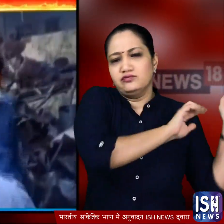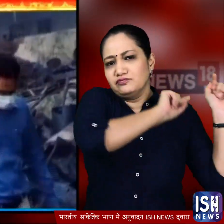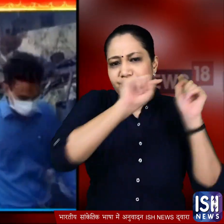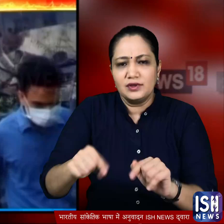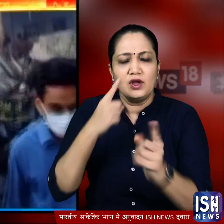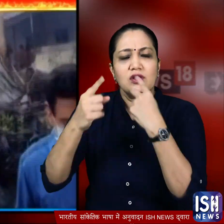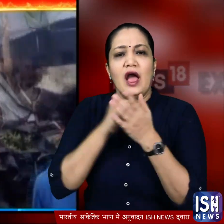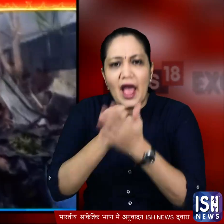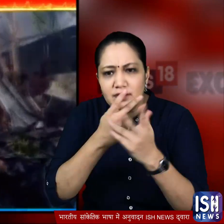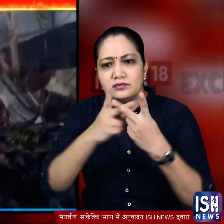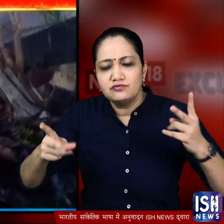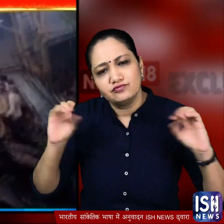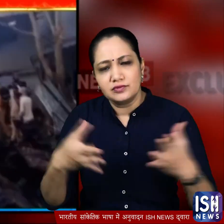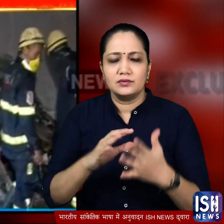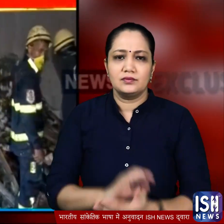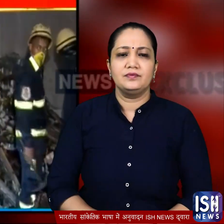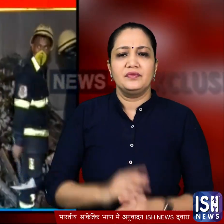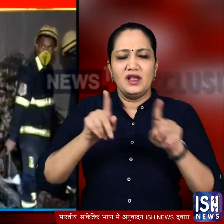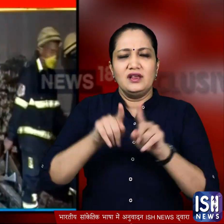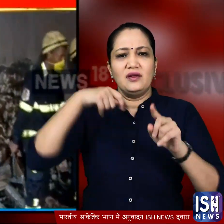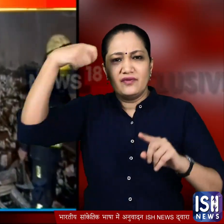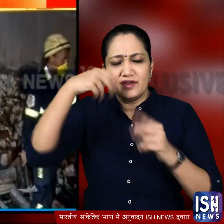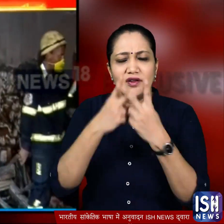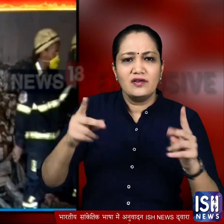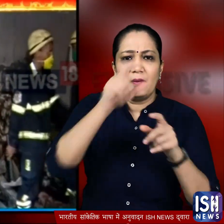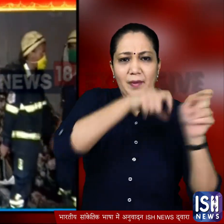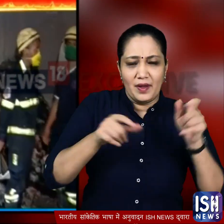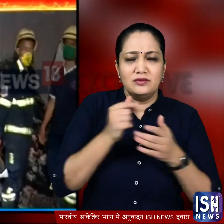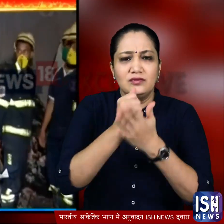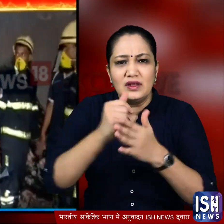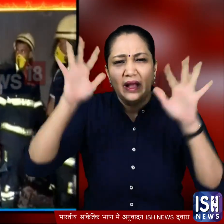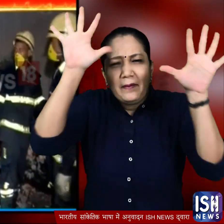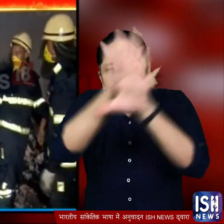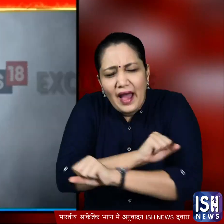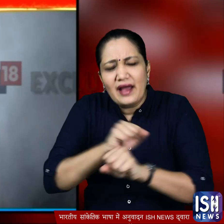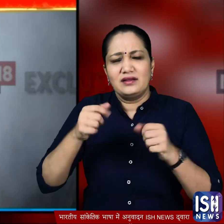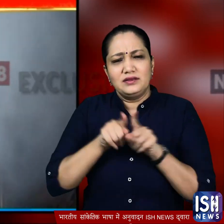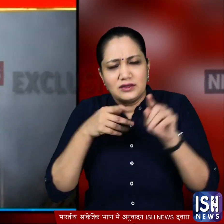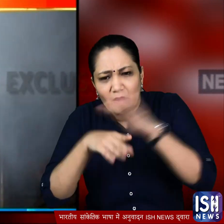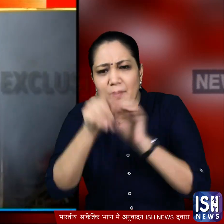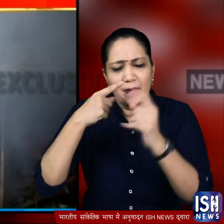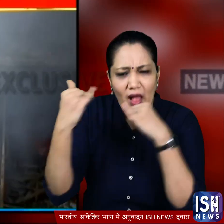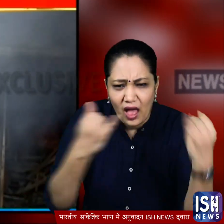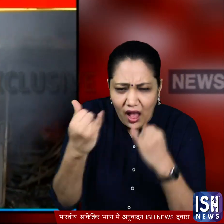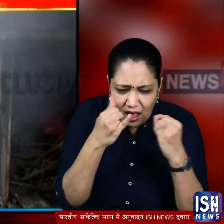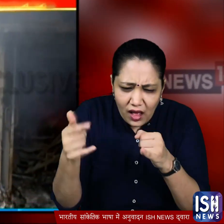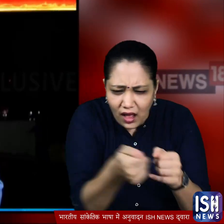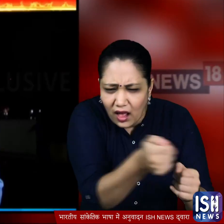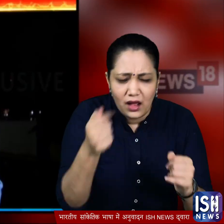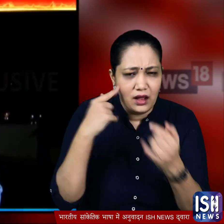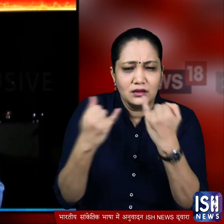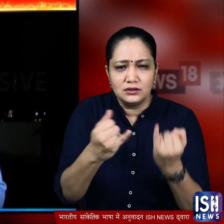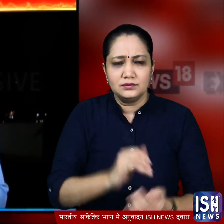भी वहां पहुंची और राहत बचाव का काम शुरू किया गया। सामने आई तस्वीरों में बचाव दल के लोग अंधेरे में फॅक्टरी के अंदर फंसे मजदूरों को तलाशते